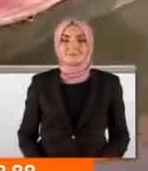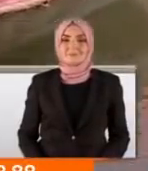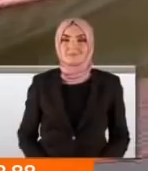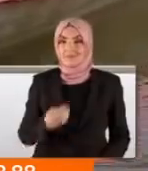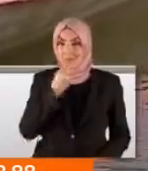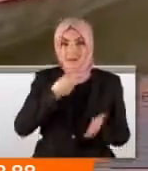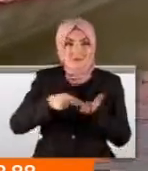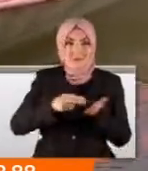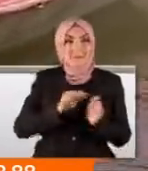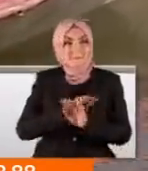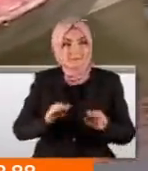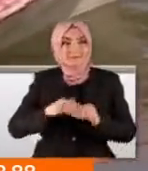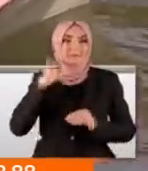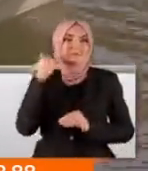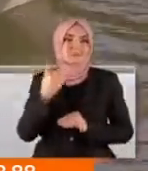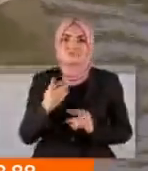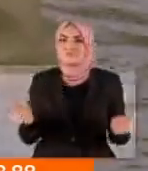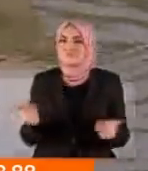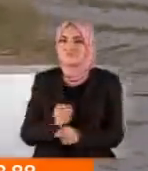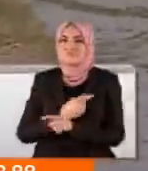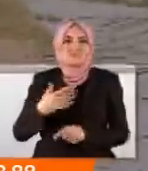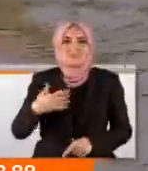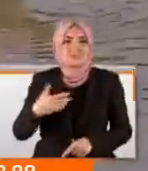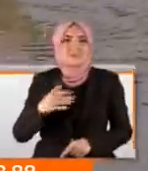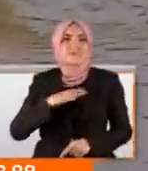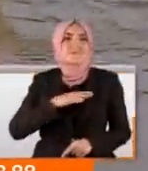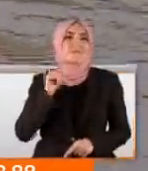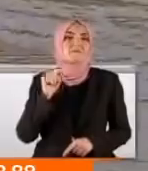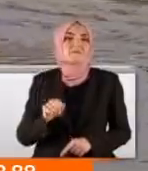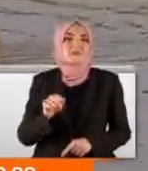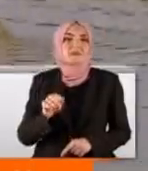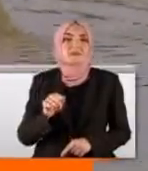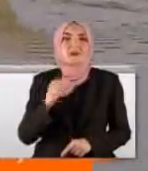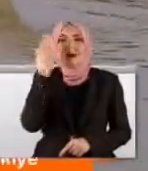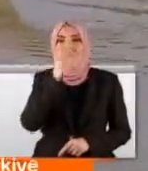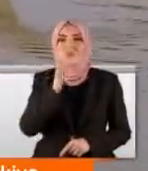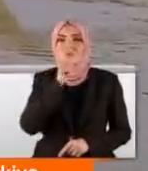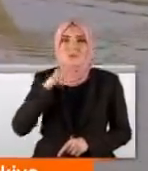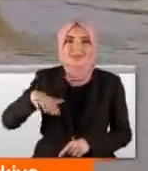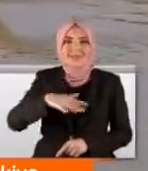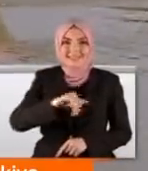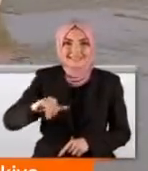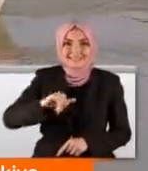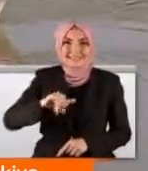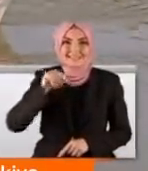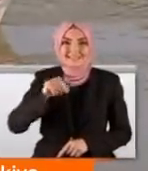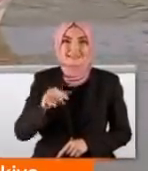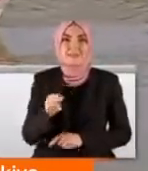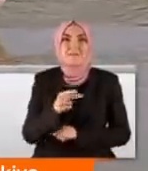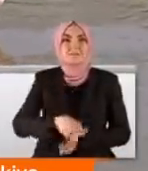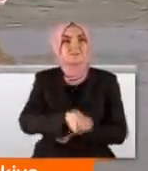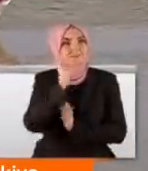Kahvaltınızı yaptıktan sonra da birçok etkinlik seçeneği sizi bekliyor. İsterseniz Karasu Deresi kenarında balık tutabilir ya da böyle deniz